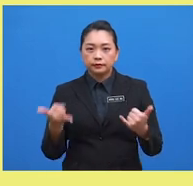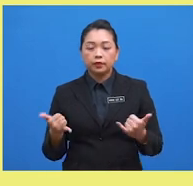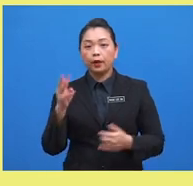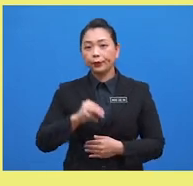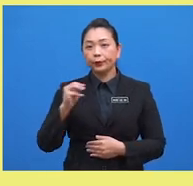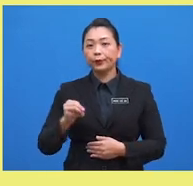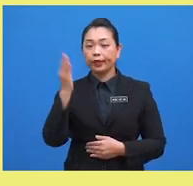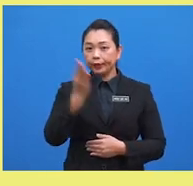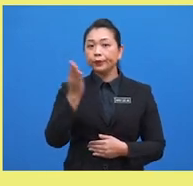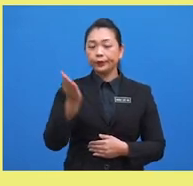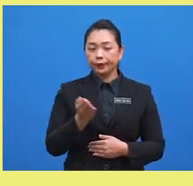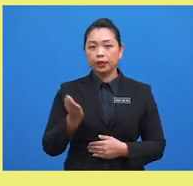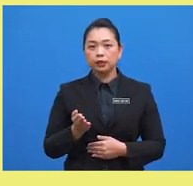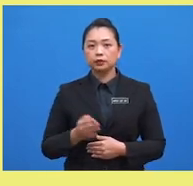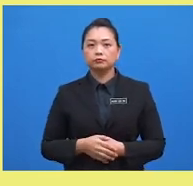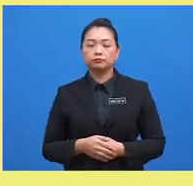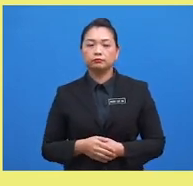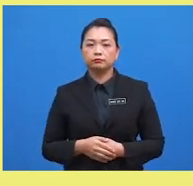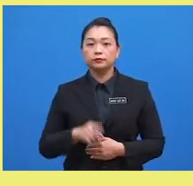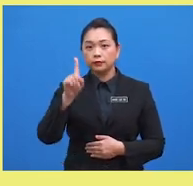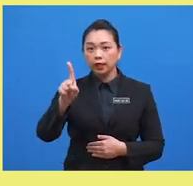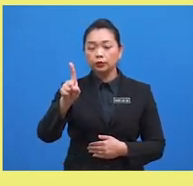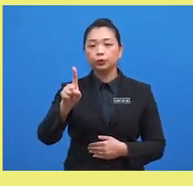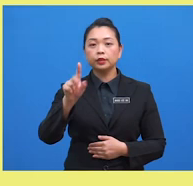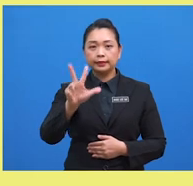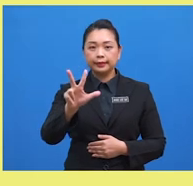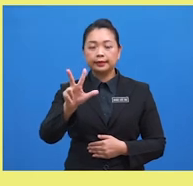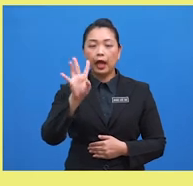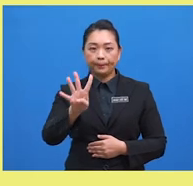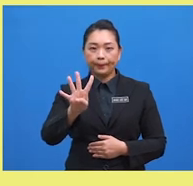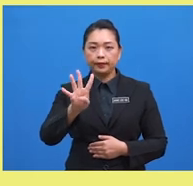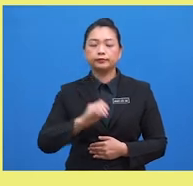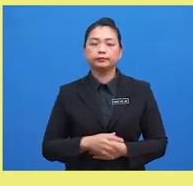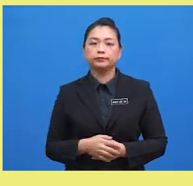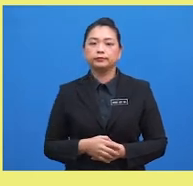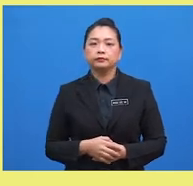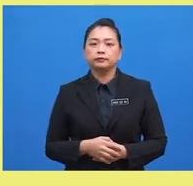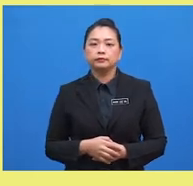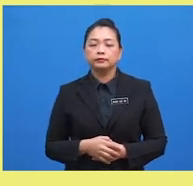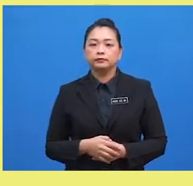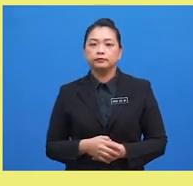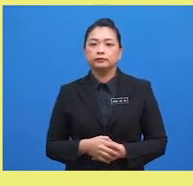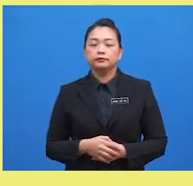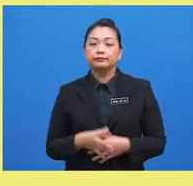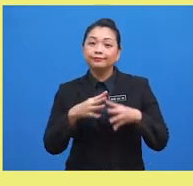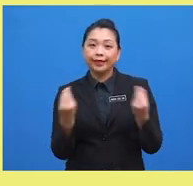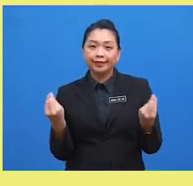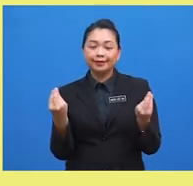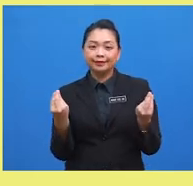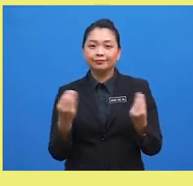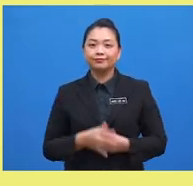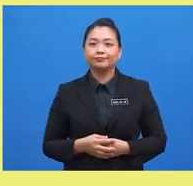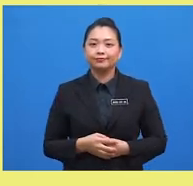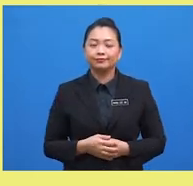murid-murid lorekkan kawasan 1, 3 dan 4. Selesai soalan